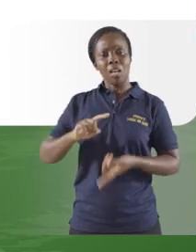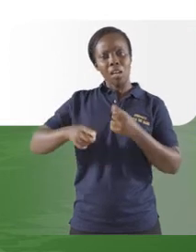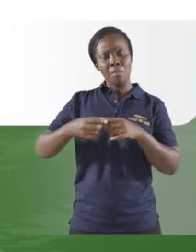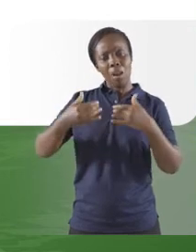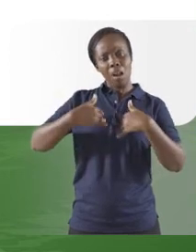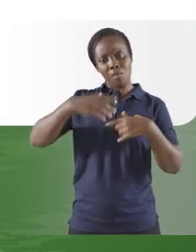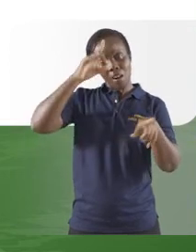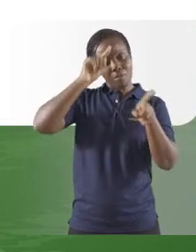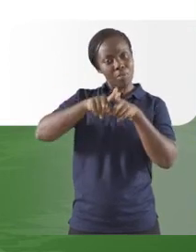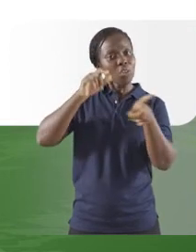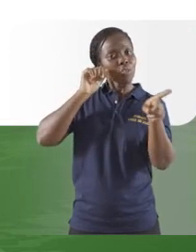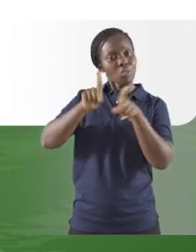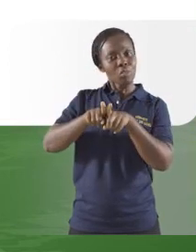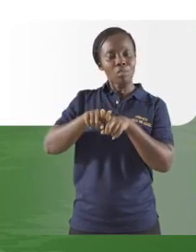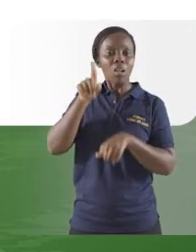sœur albinos,